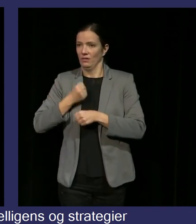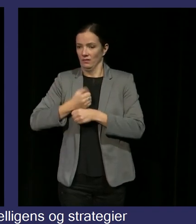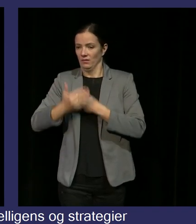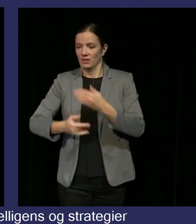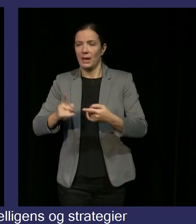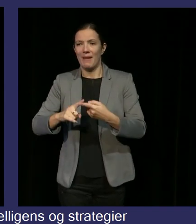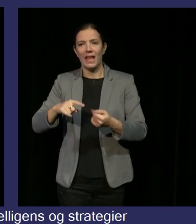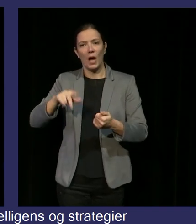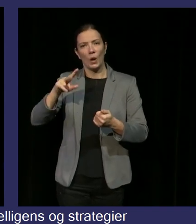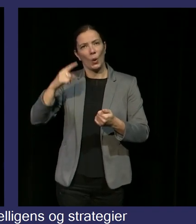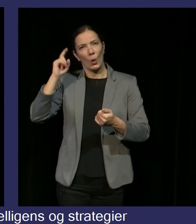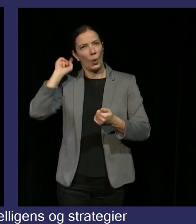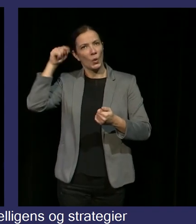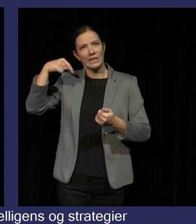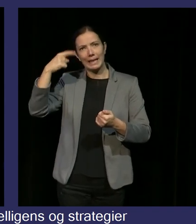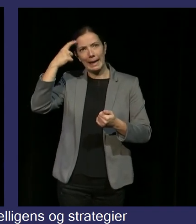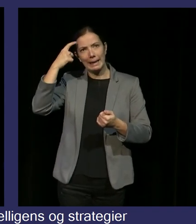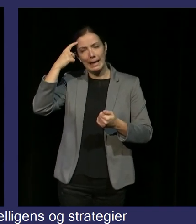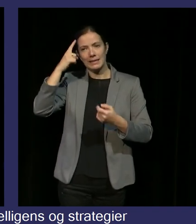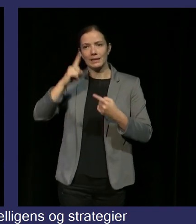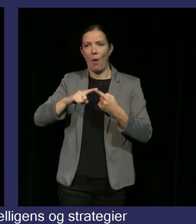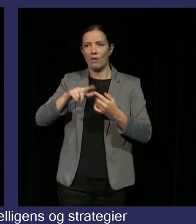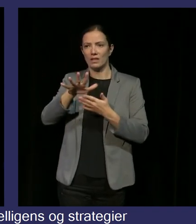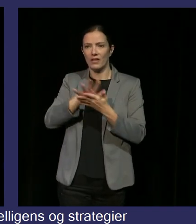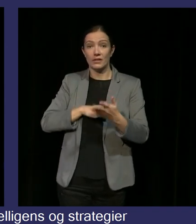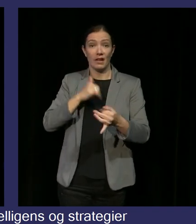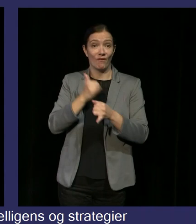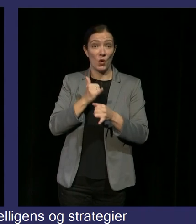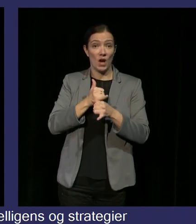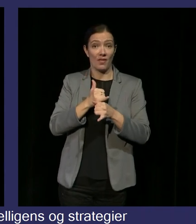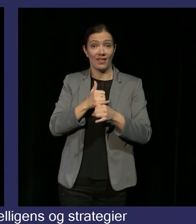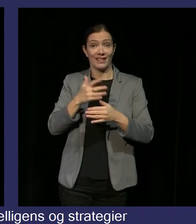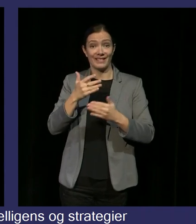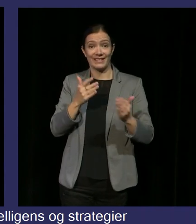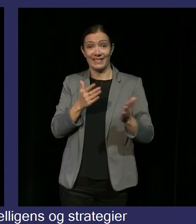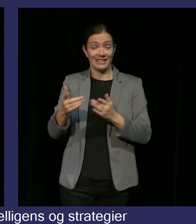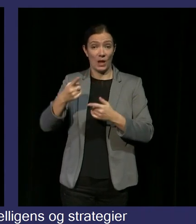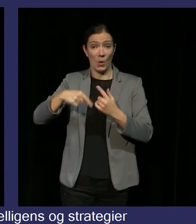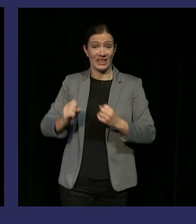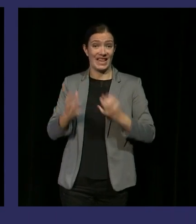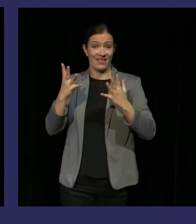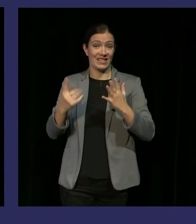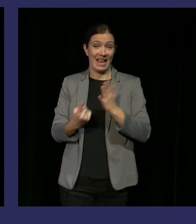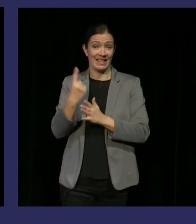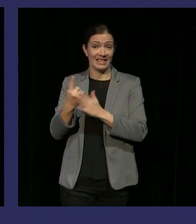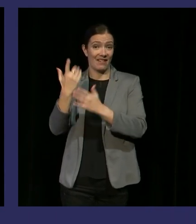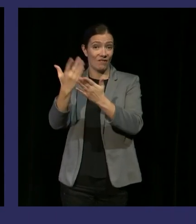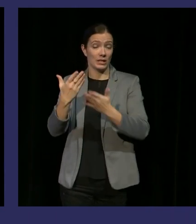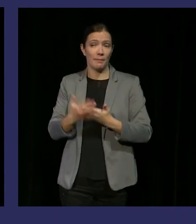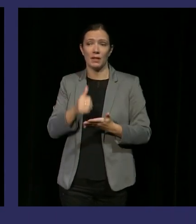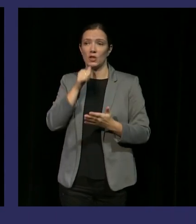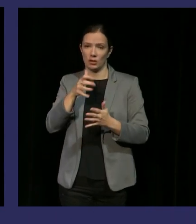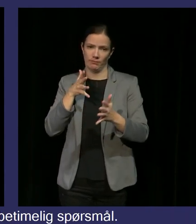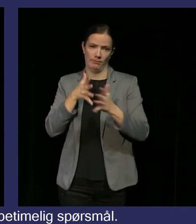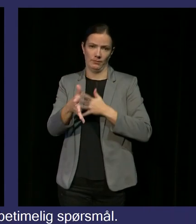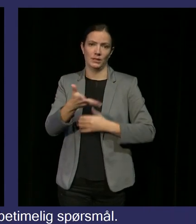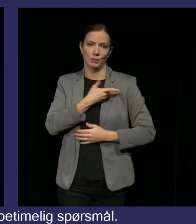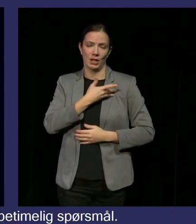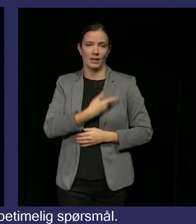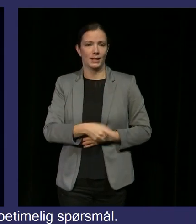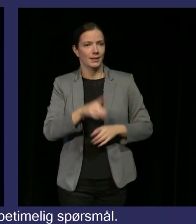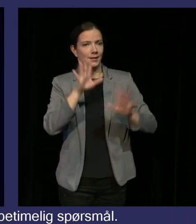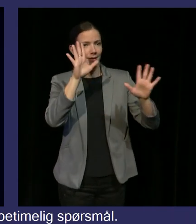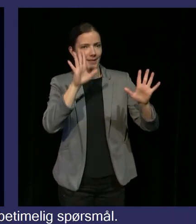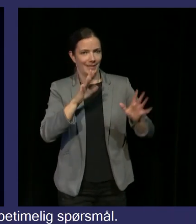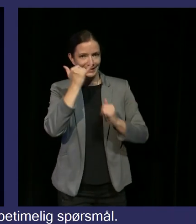kunstig intelligens og med strategier for å organisere tjenester rundt livshendelser og så videre, så skal vi få til mye mer. Du, jeg klarer